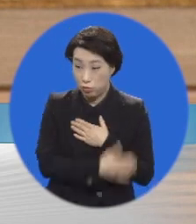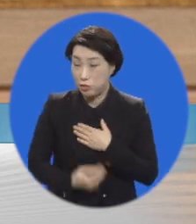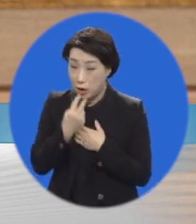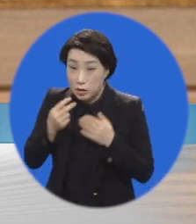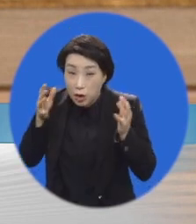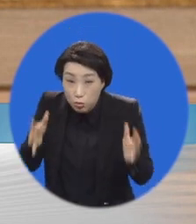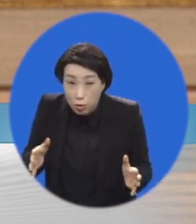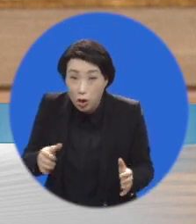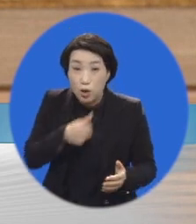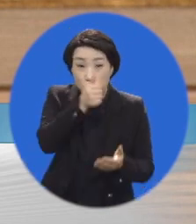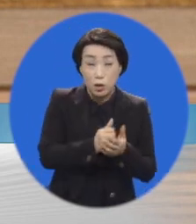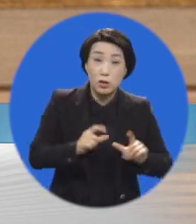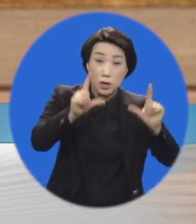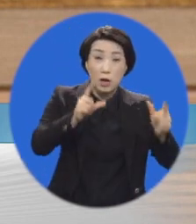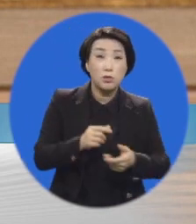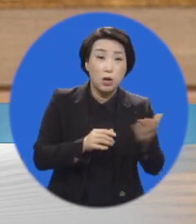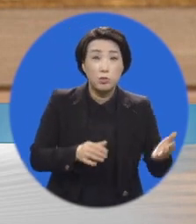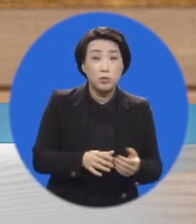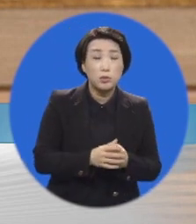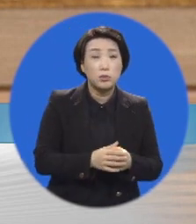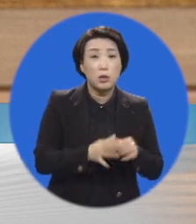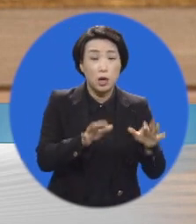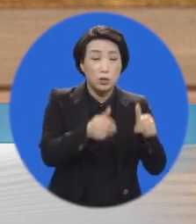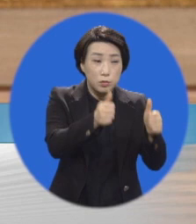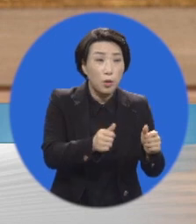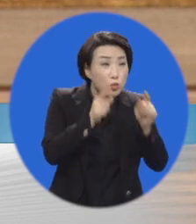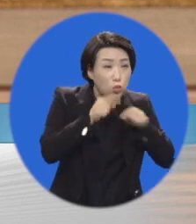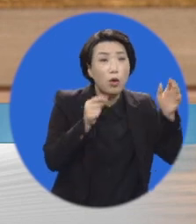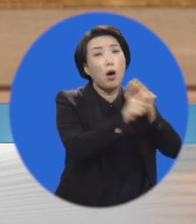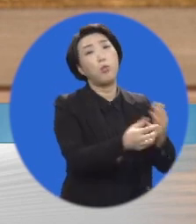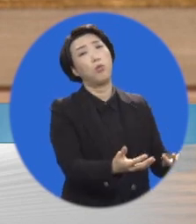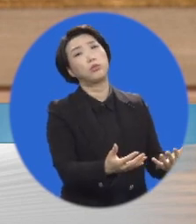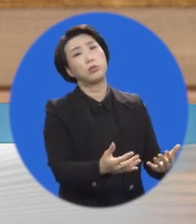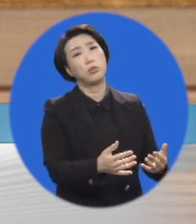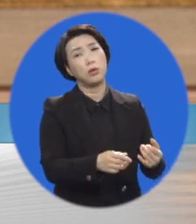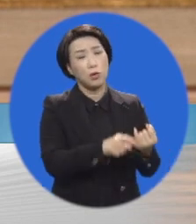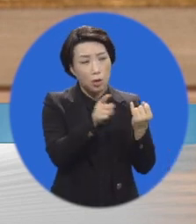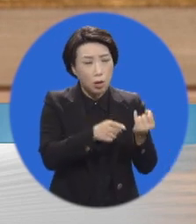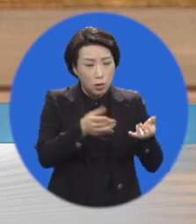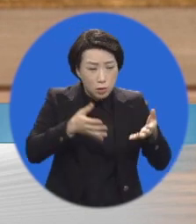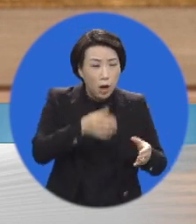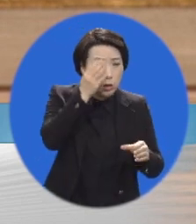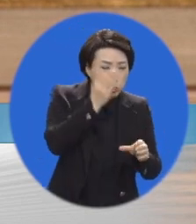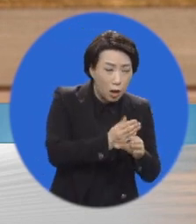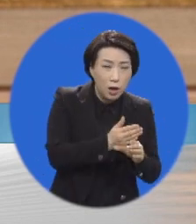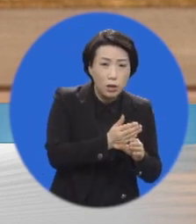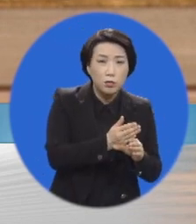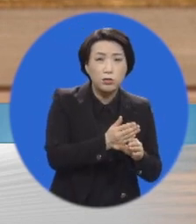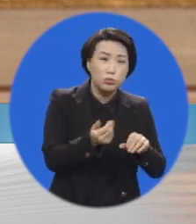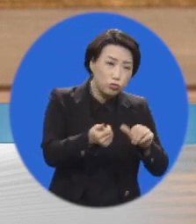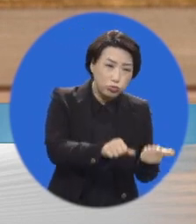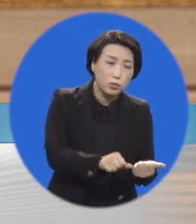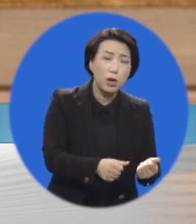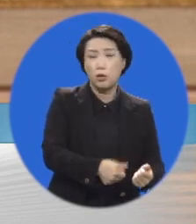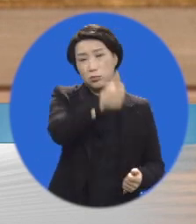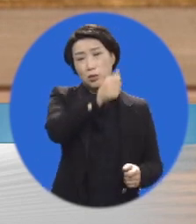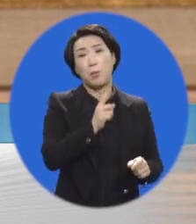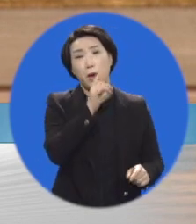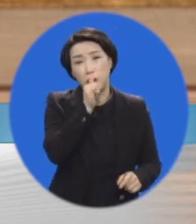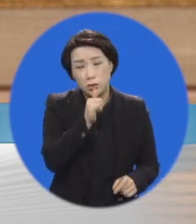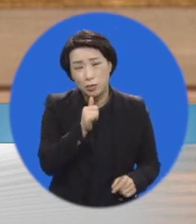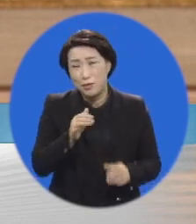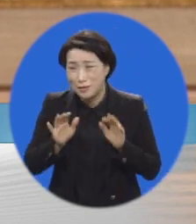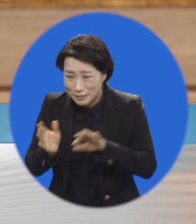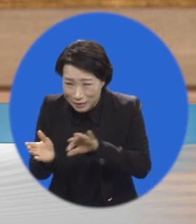날이 죄의 날들이 뒤어서 심판받고 지옥 간다면 낙태돼서 죽은 자가 낫다는 거예요. 간절히